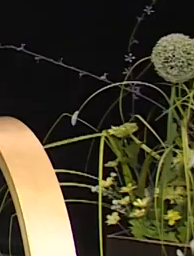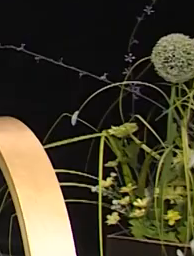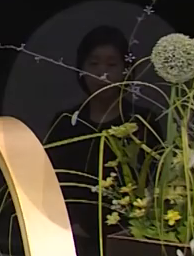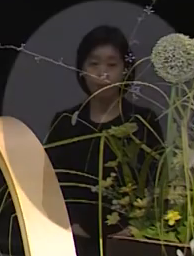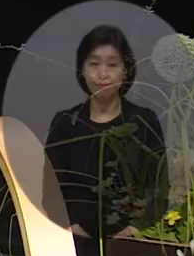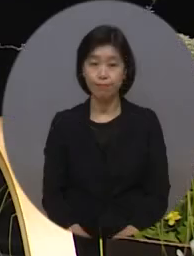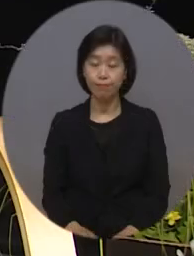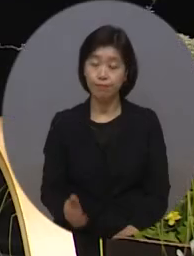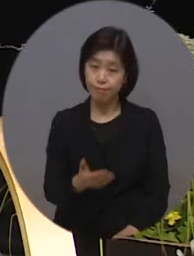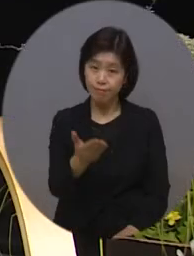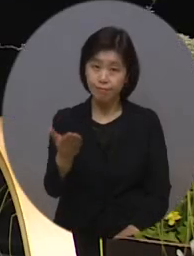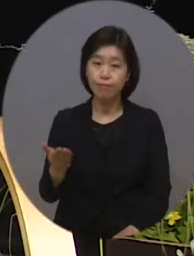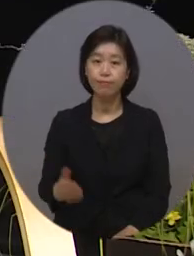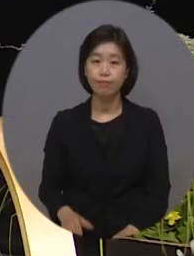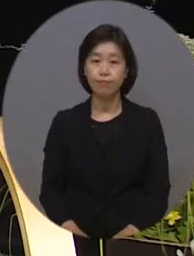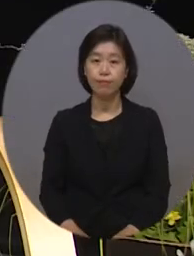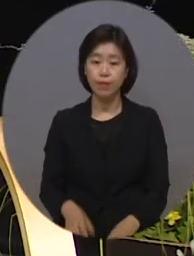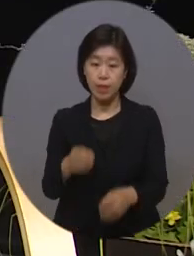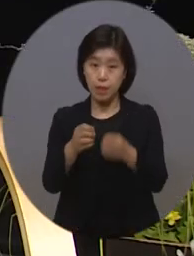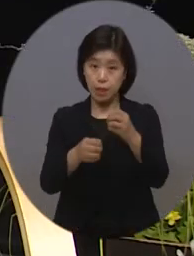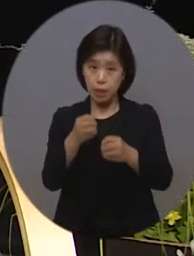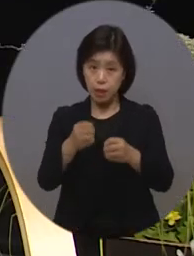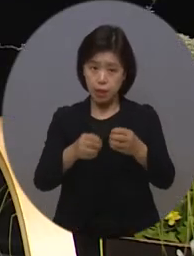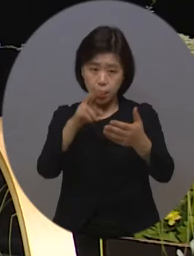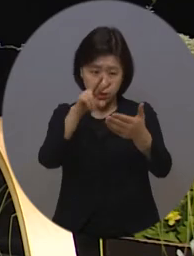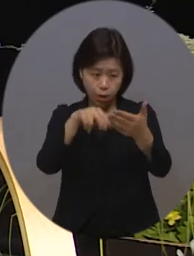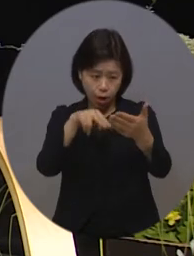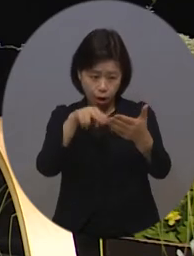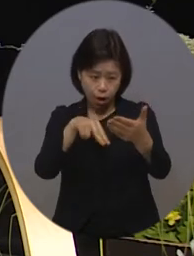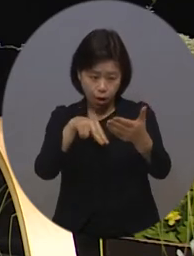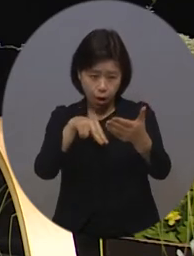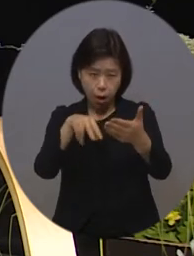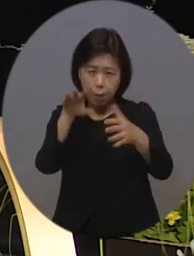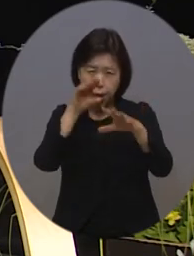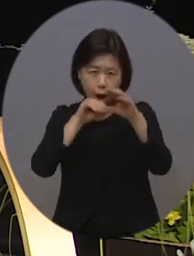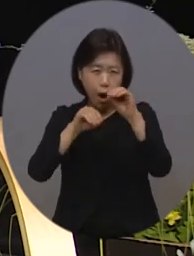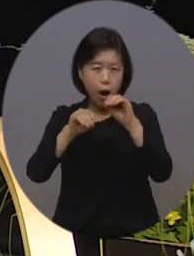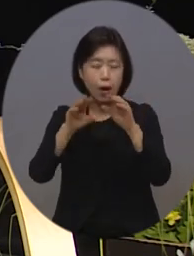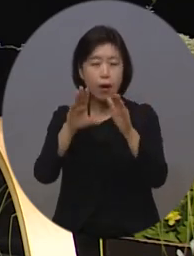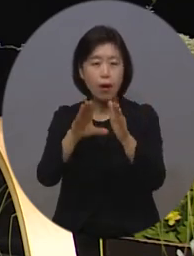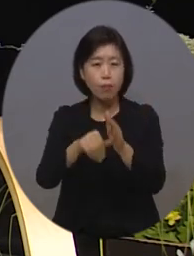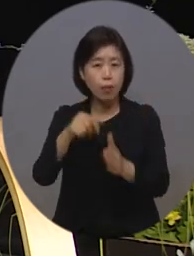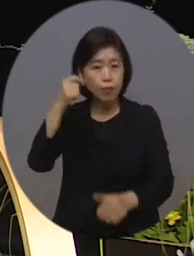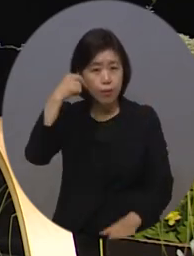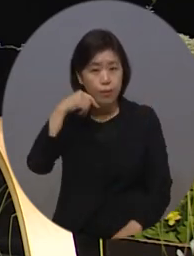시청자 여러분, 작품을 감상하시면서 어떤 느낌이 도착했는지요?